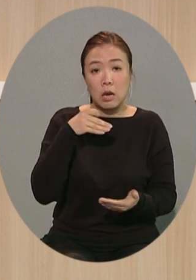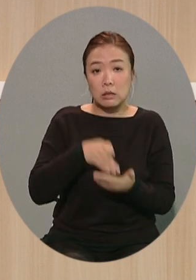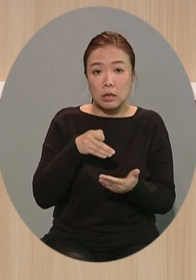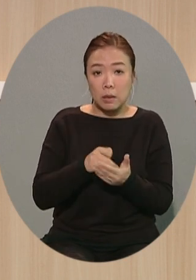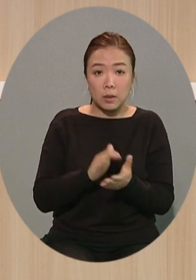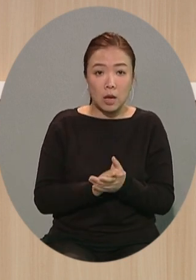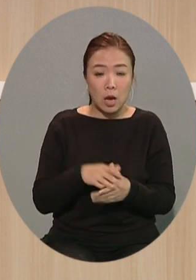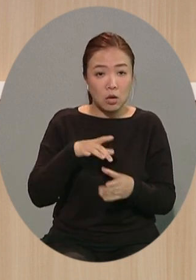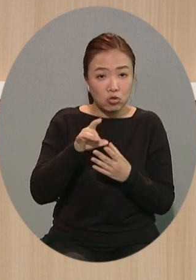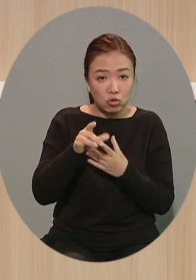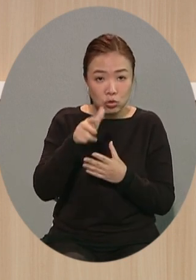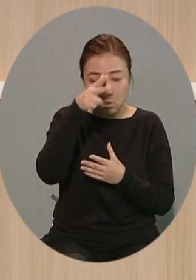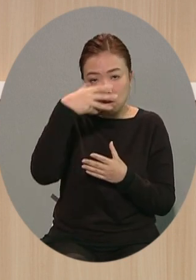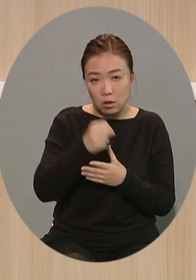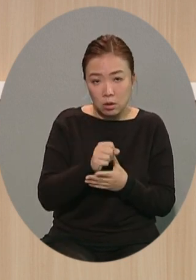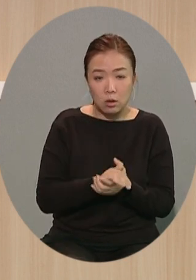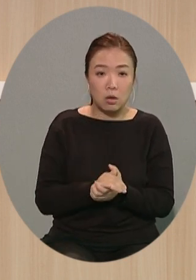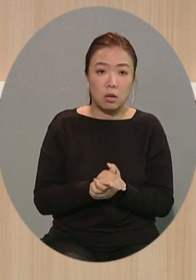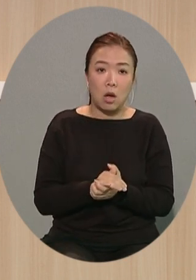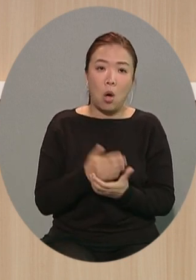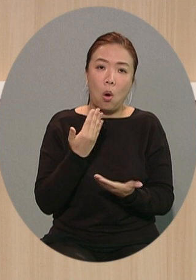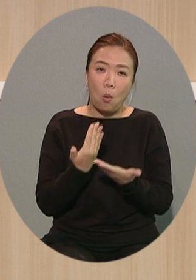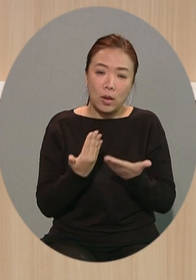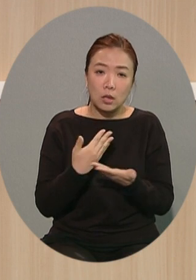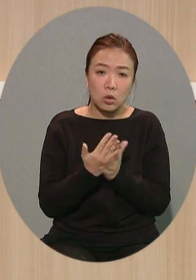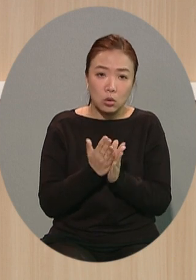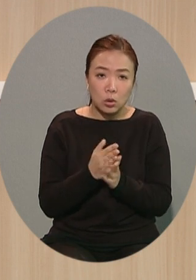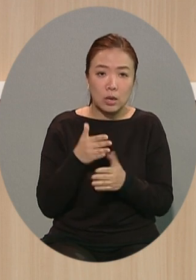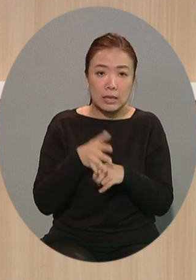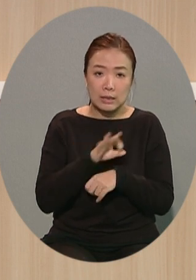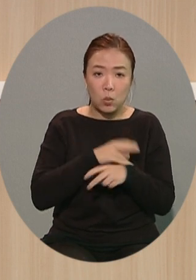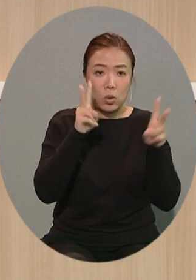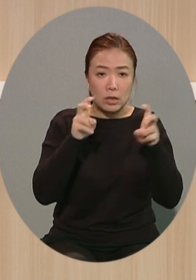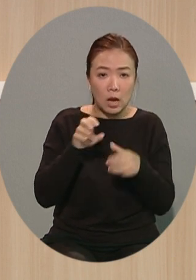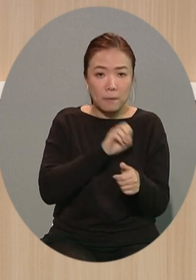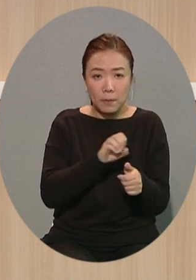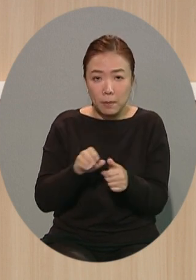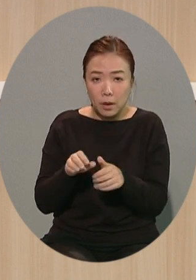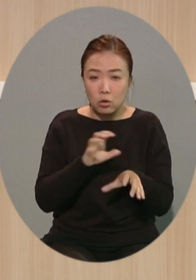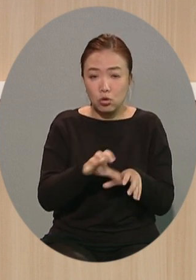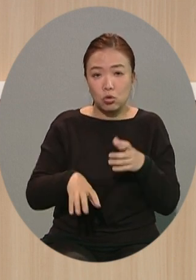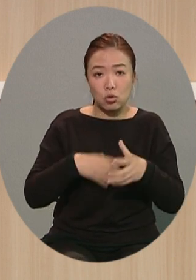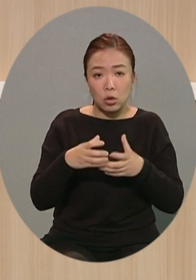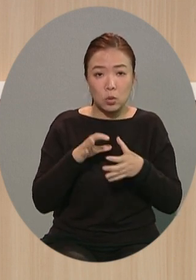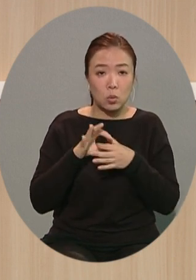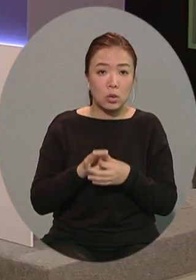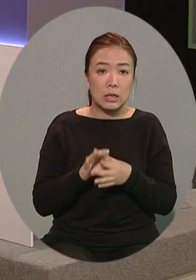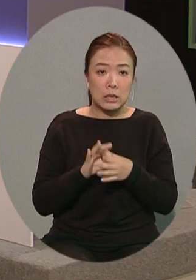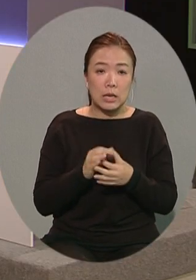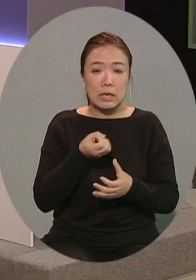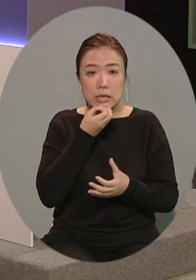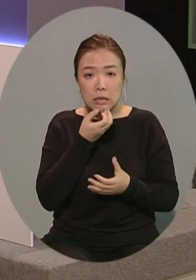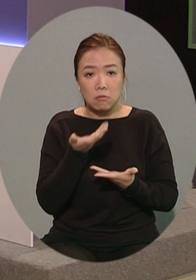嘅，亦都政府會就住好多唔同嘅社會議題諮詢區議會嘅意見嘅，即係呢啲其實都同政治息息相關嘅。